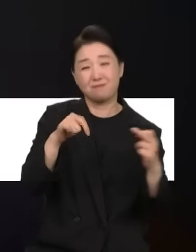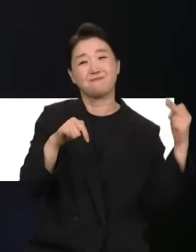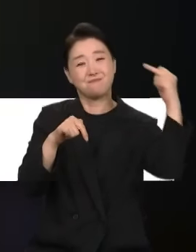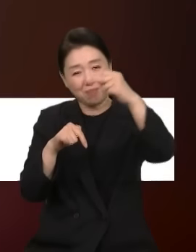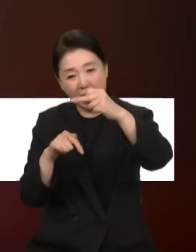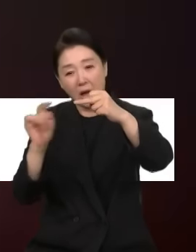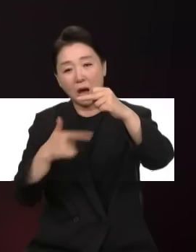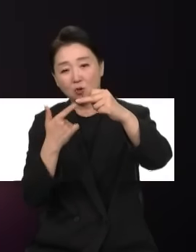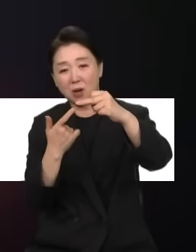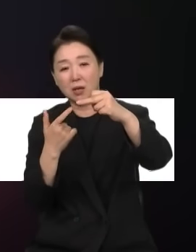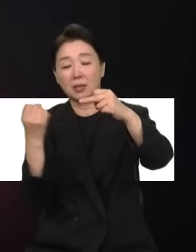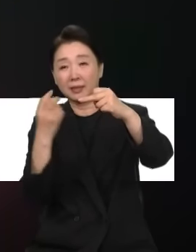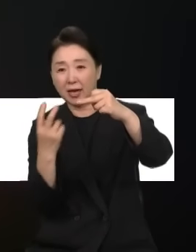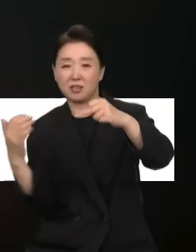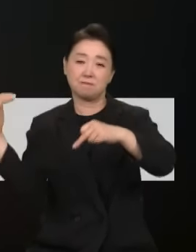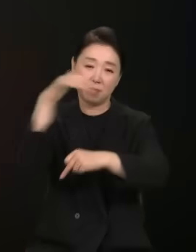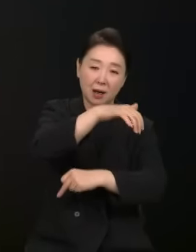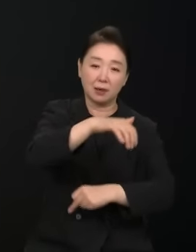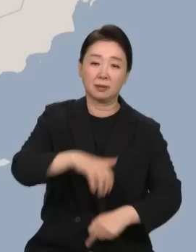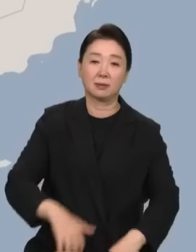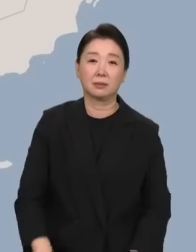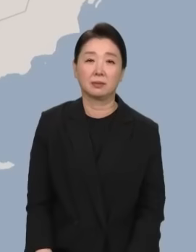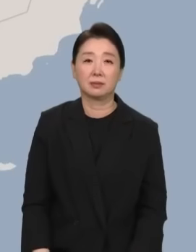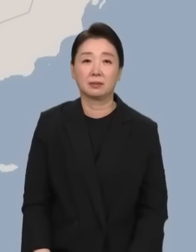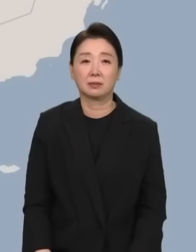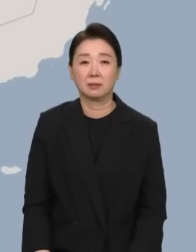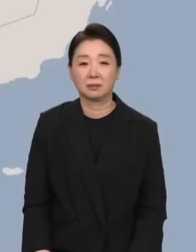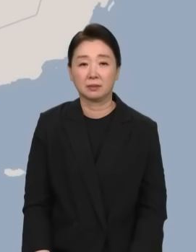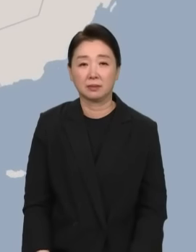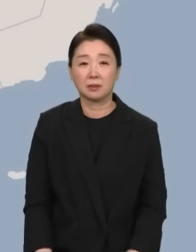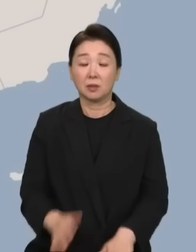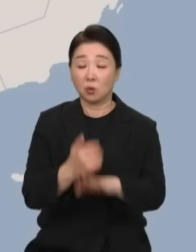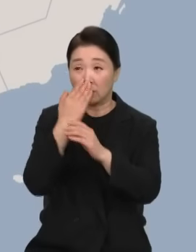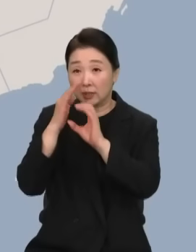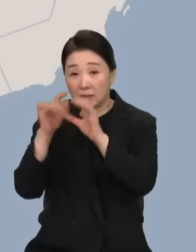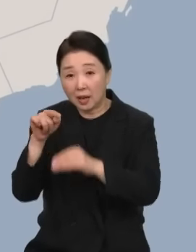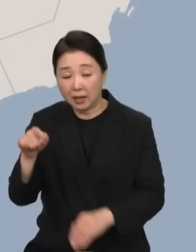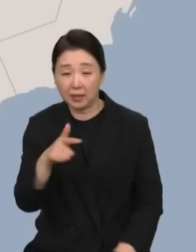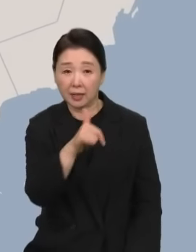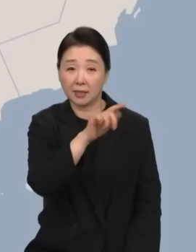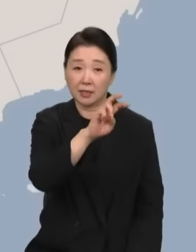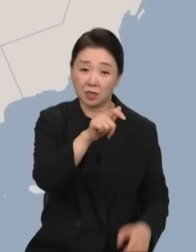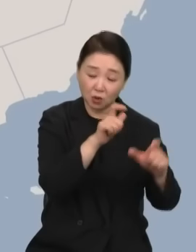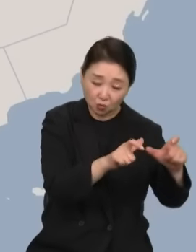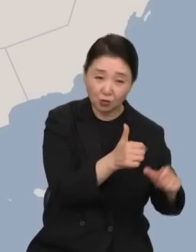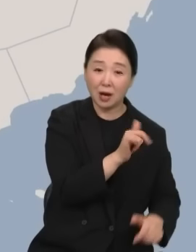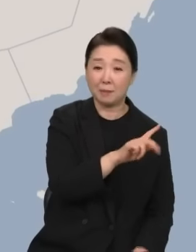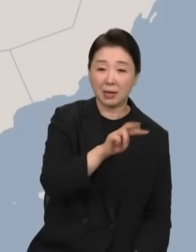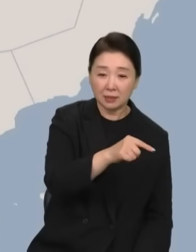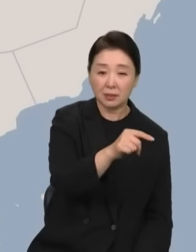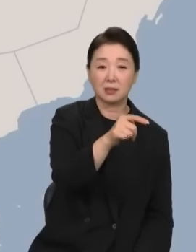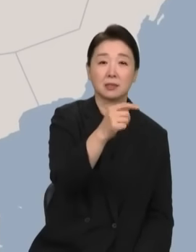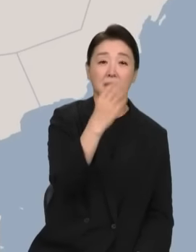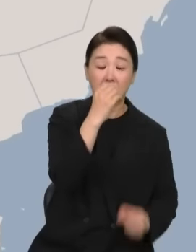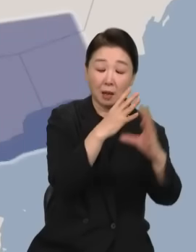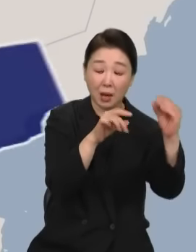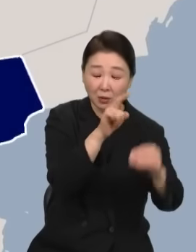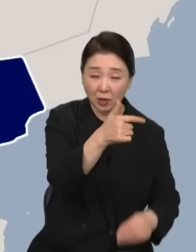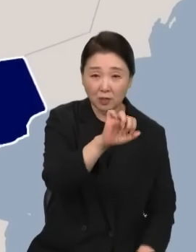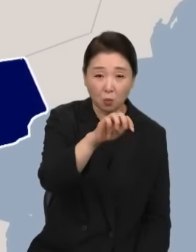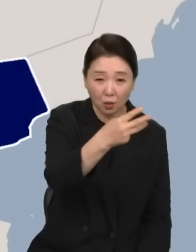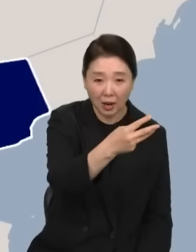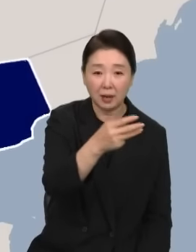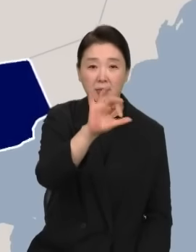쏜지 하루 만에 재보복 나선 겁니다 이로써 이스라엘은 가자지구의 하마스 레바논의 헤즈볼라 예멘